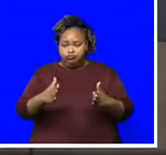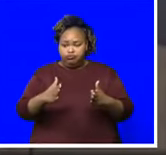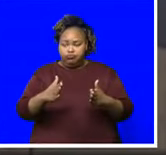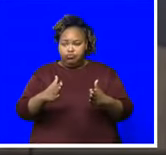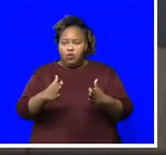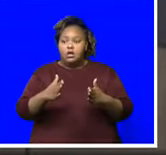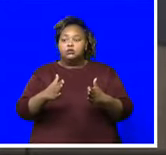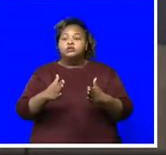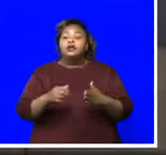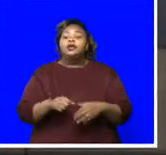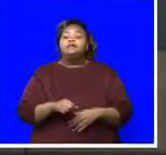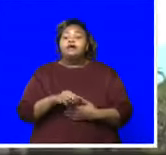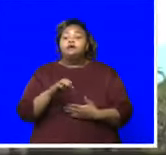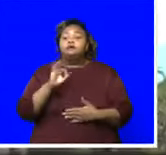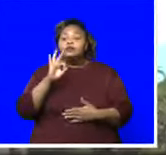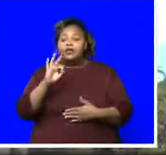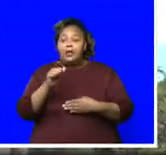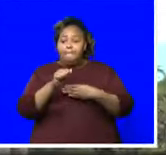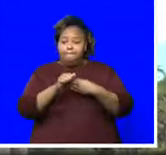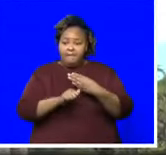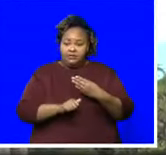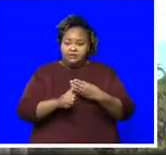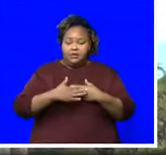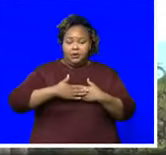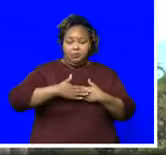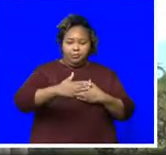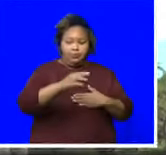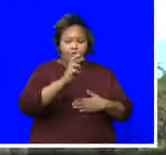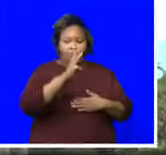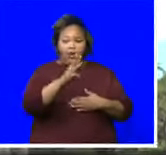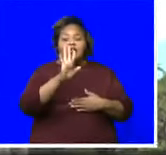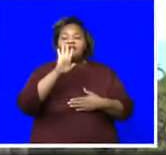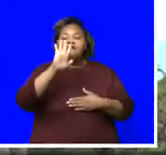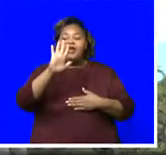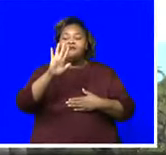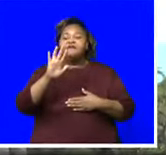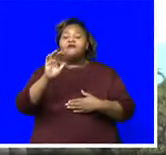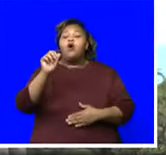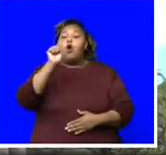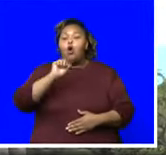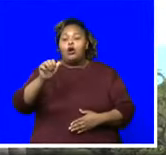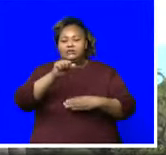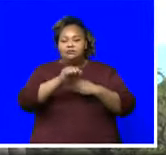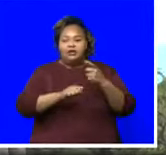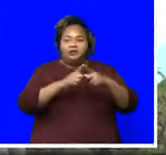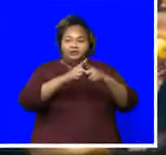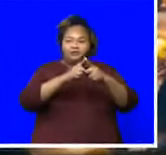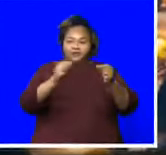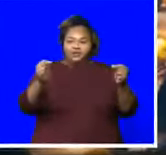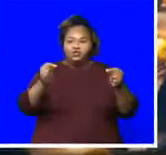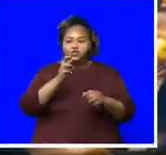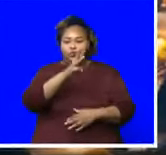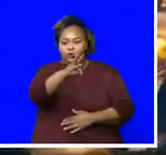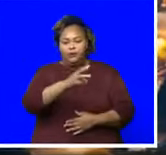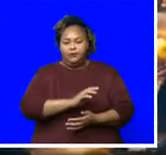yengci kulomnyaka Tindzaba Eswatini TV kubika Nelsiwendla ngamandla kunambongwa Dube ezulwini